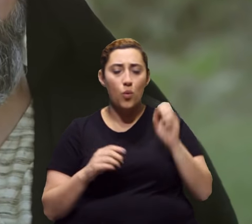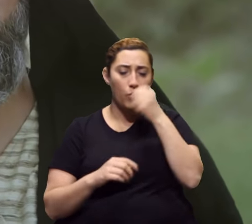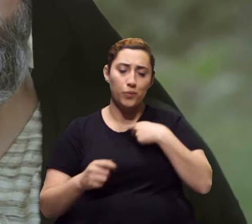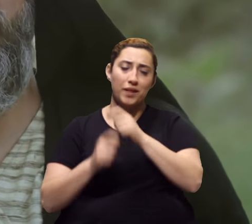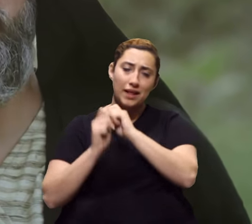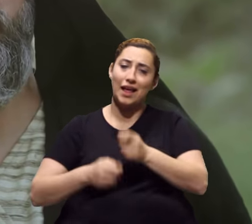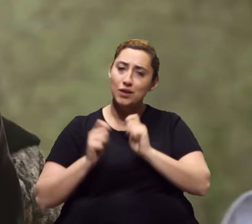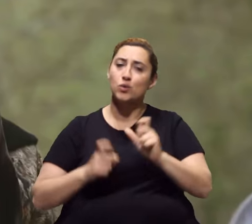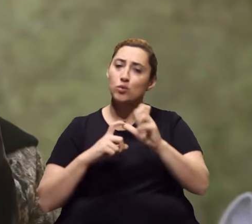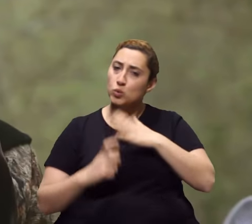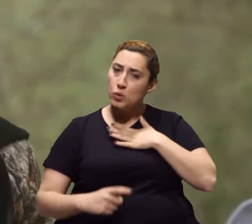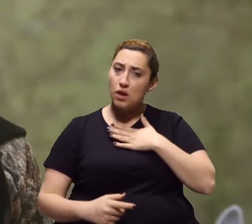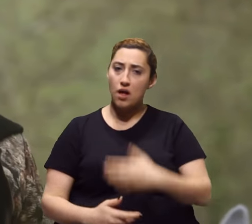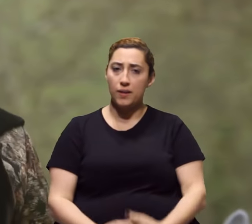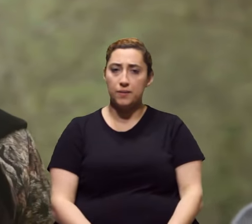Odun keselim sultanım.